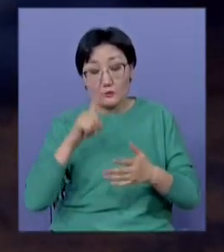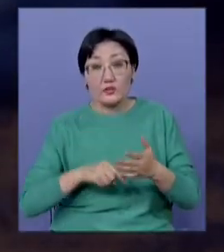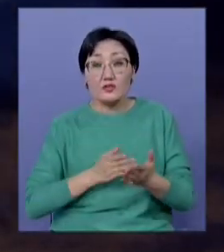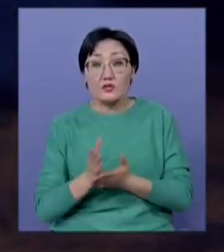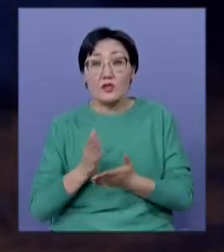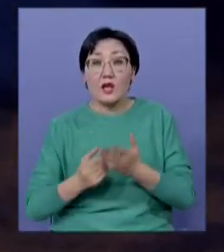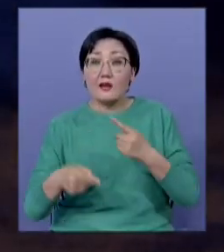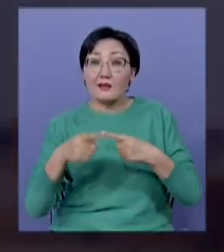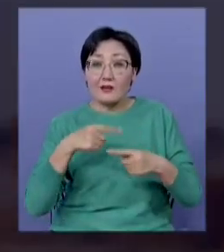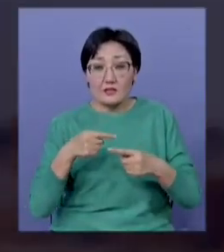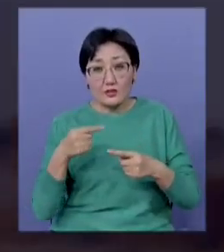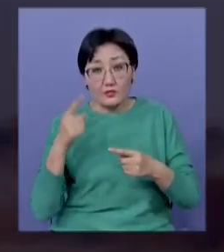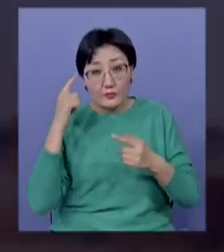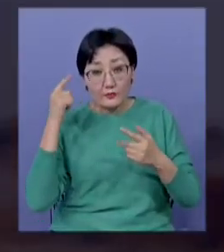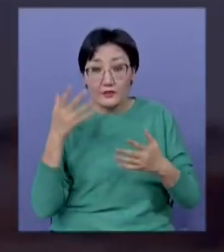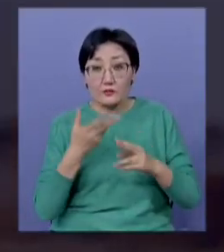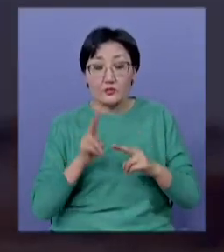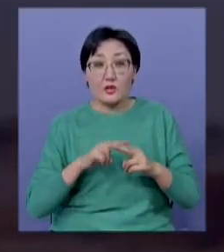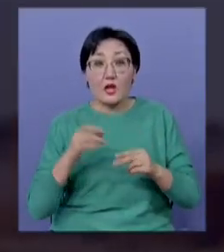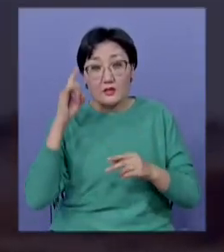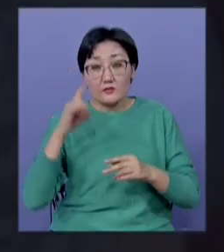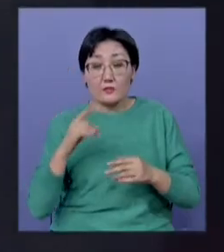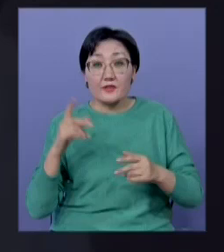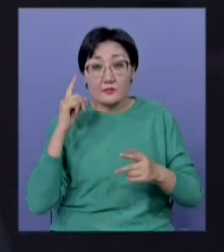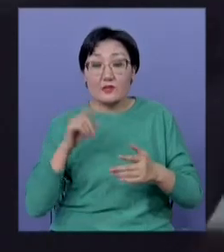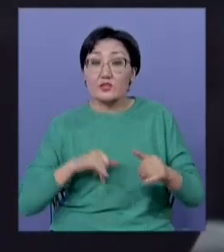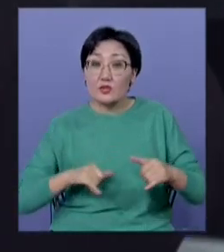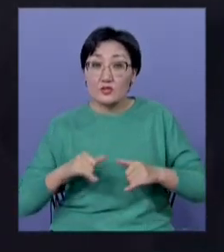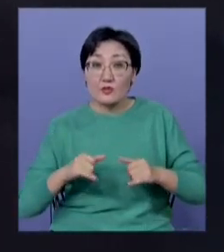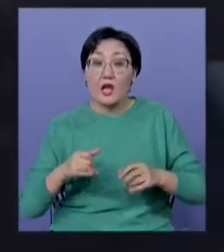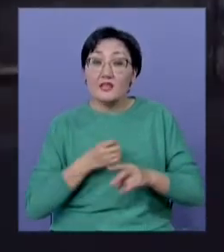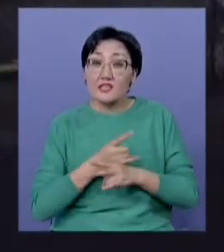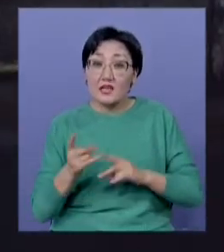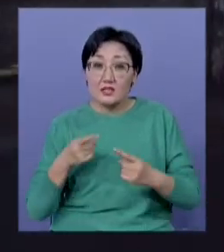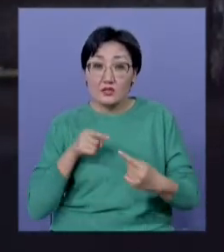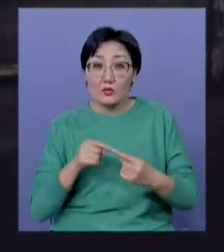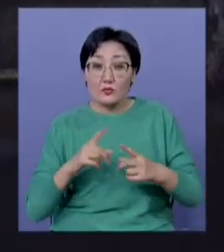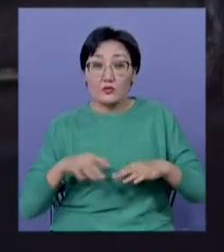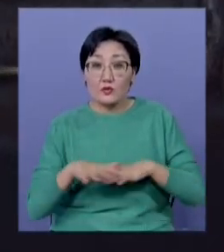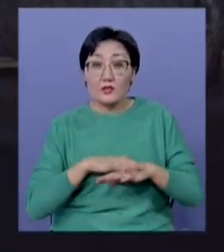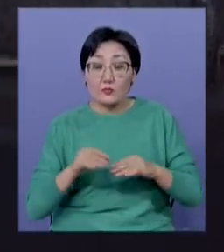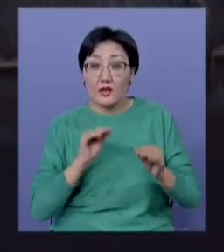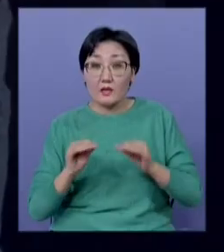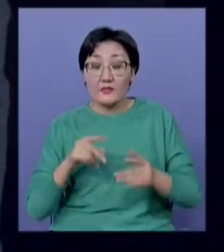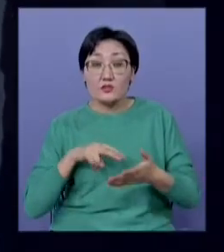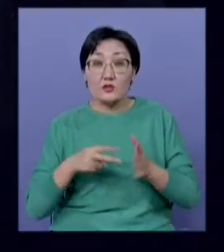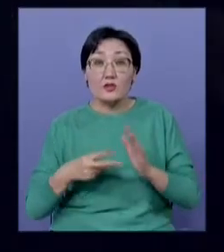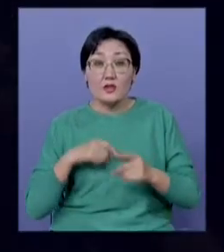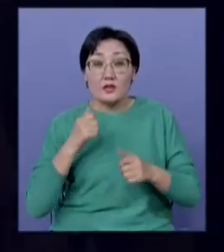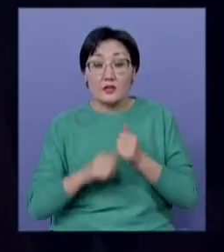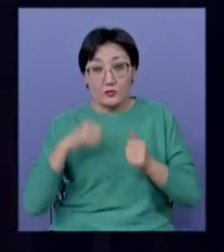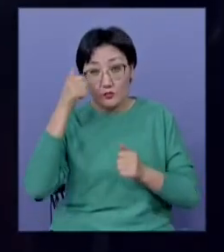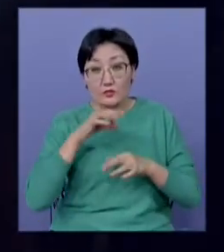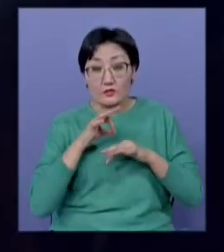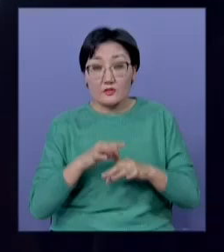ағымдардың кері жағын дұрыс танымай жатады. Осы орайда елімізде діни экстремизм мен терроризмге қарсы қоғамды қалыптастыру мақсатында жыл сайын